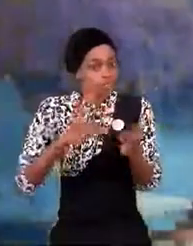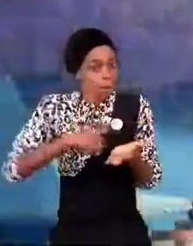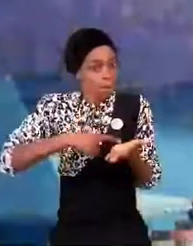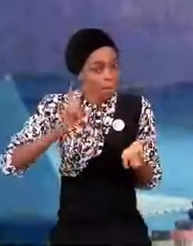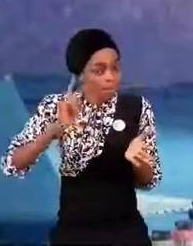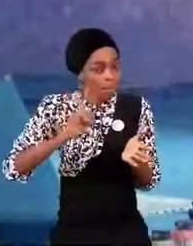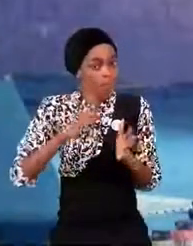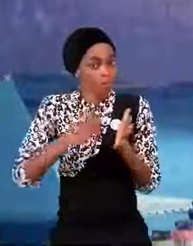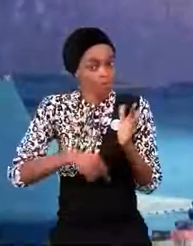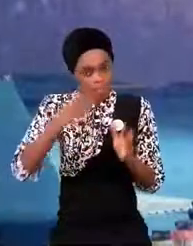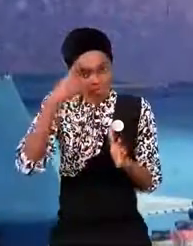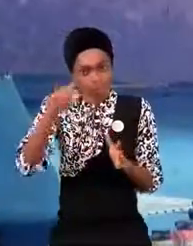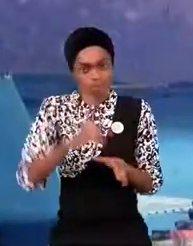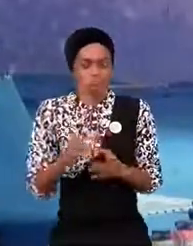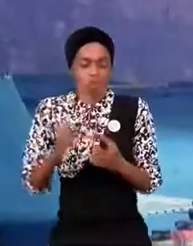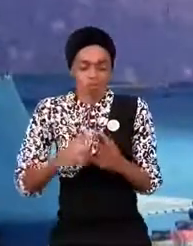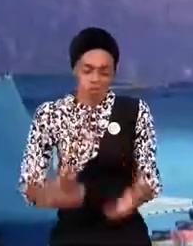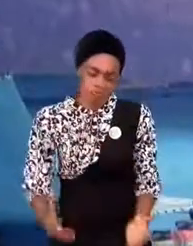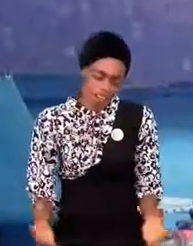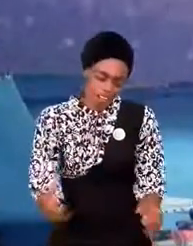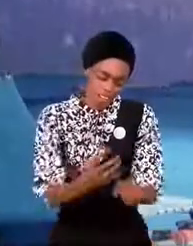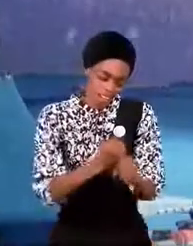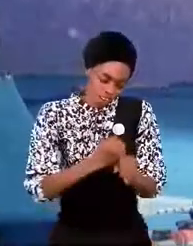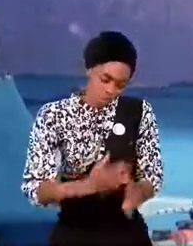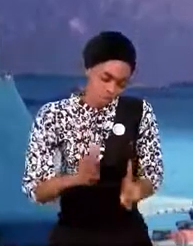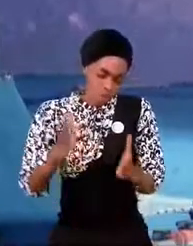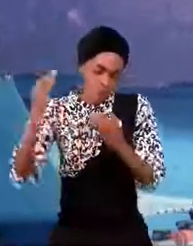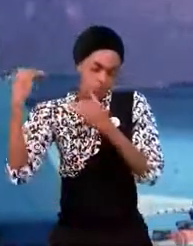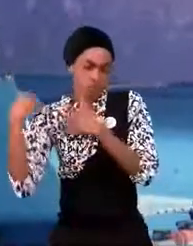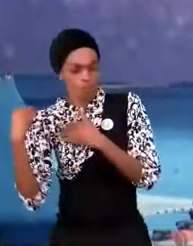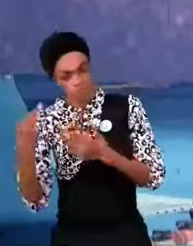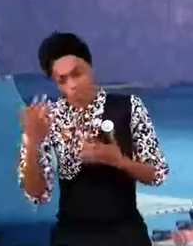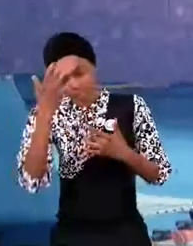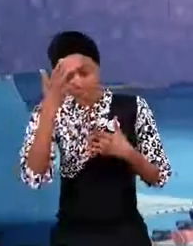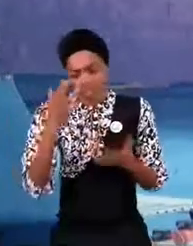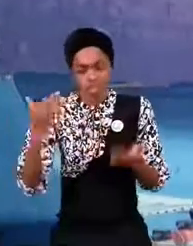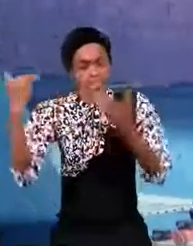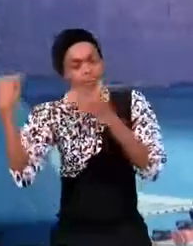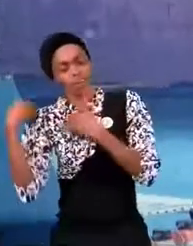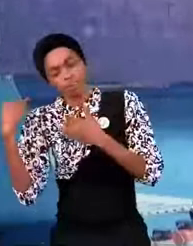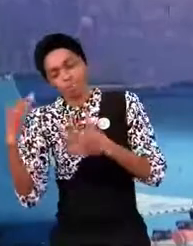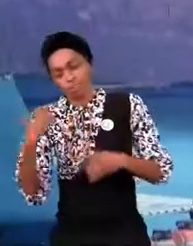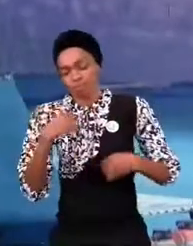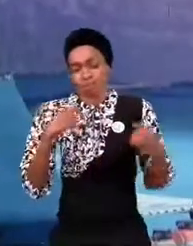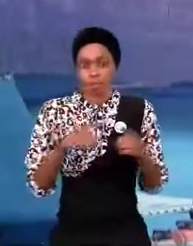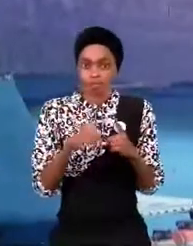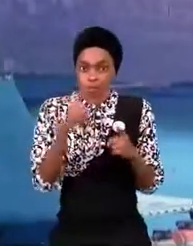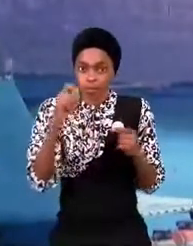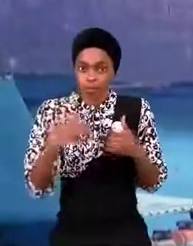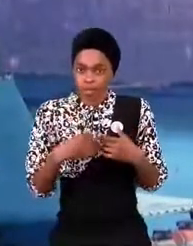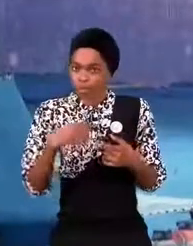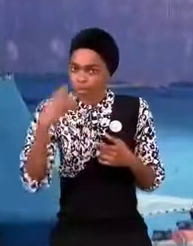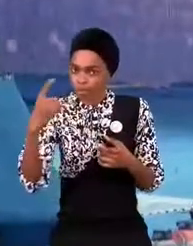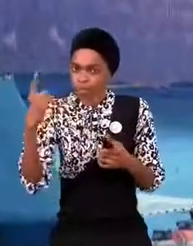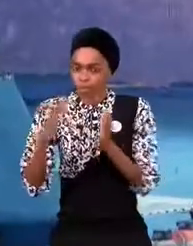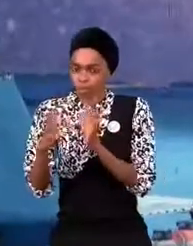tes fardeaux de péché, de maladie, les fardeaux d'infirmité. Mais tu dois lui dire, où est le fardeau? C'est pourquoi tu dis, c'est